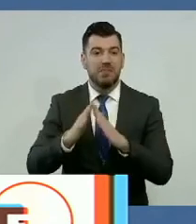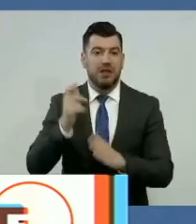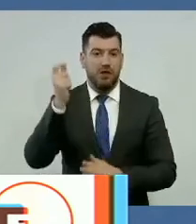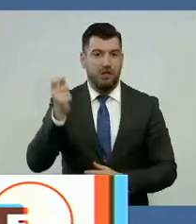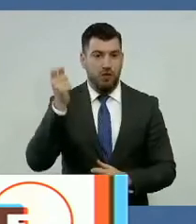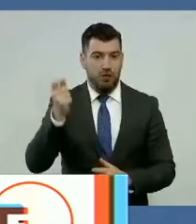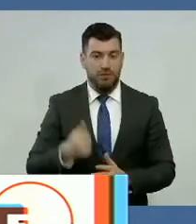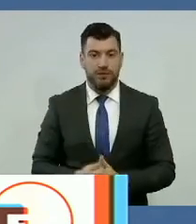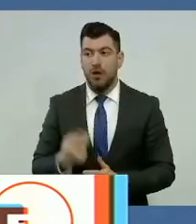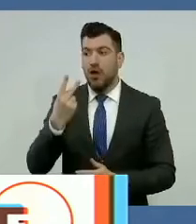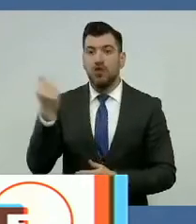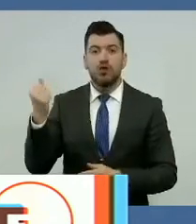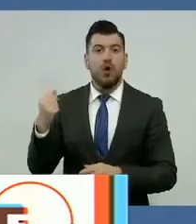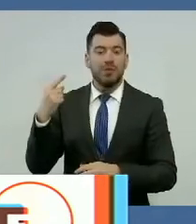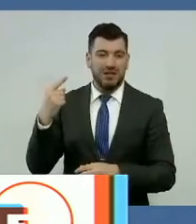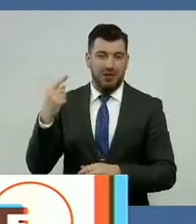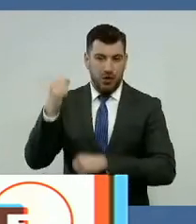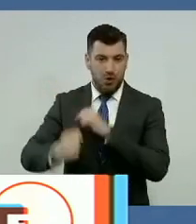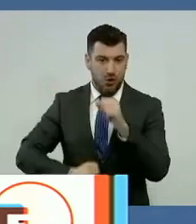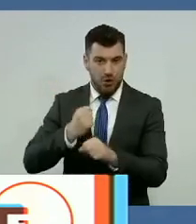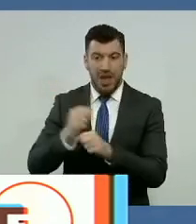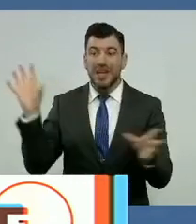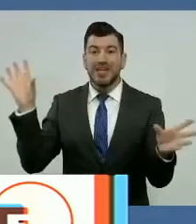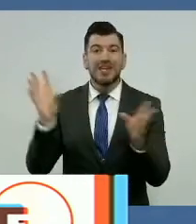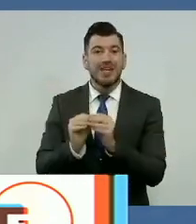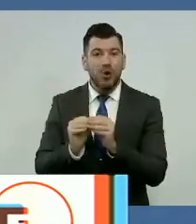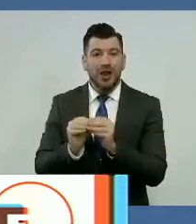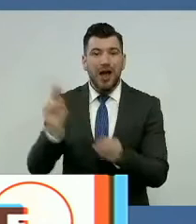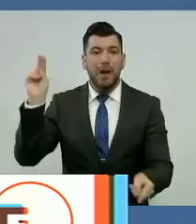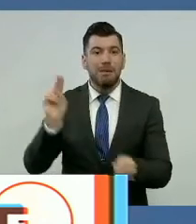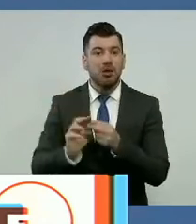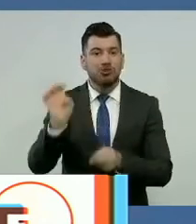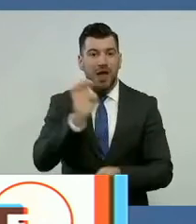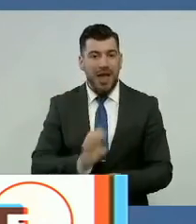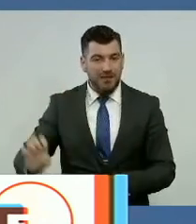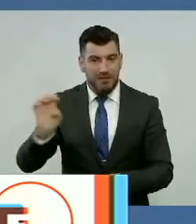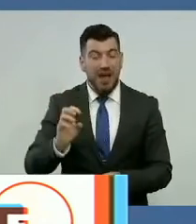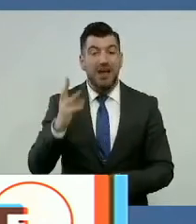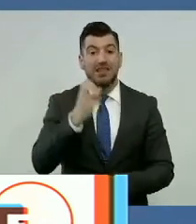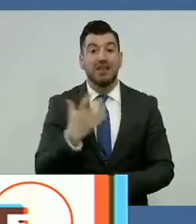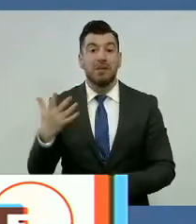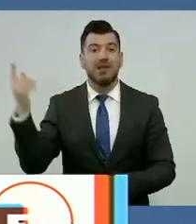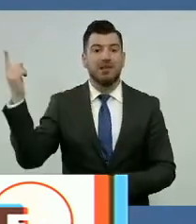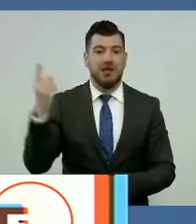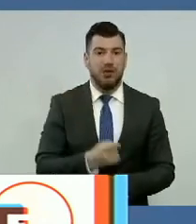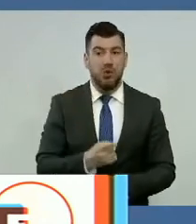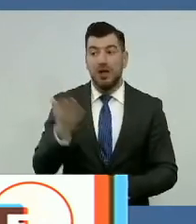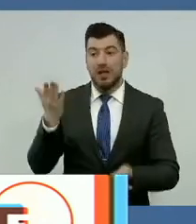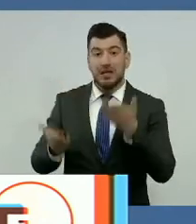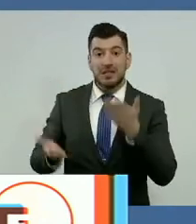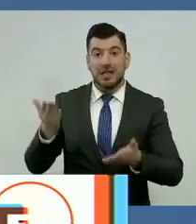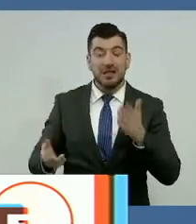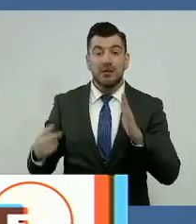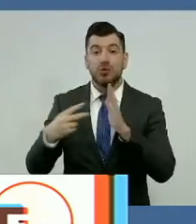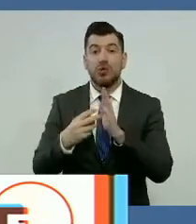χρόνια η συνολική μείωσή του καλύπτει και ανέρχεται στο 35% σε σχέση με το